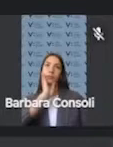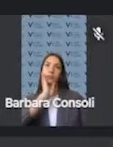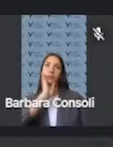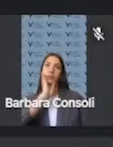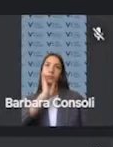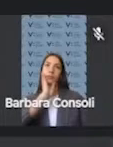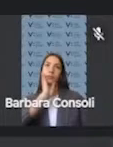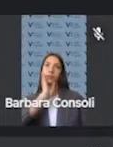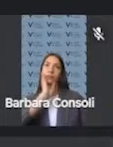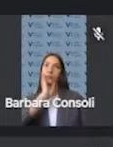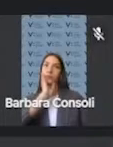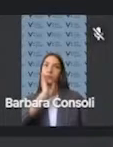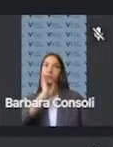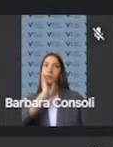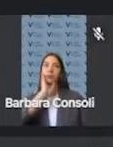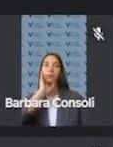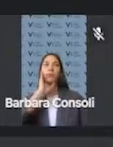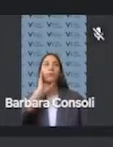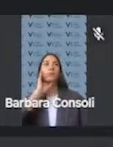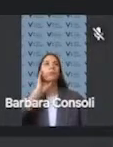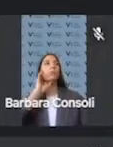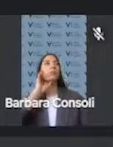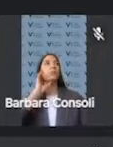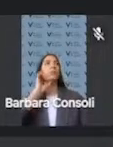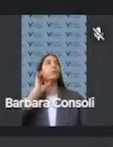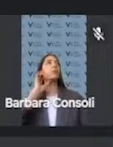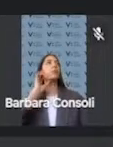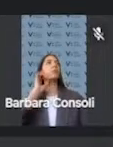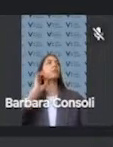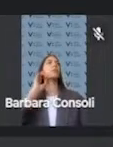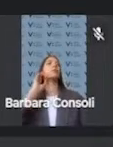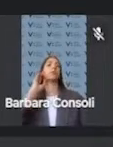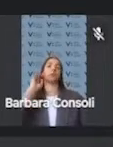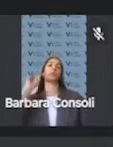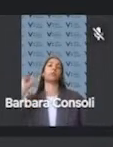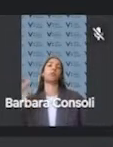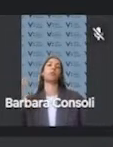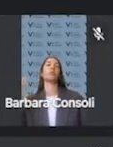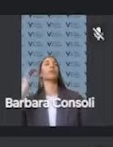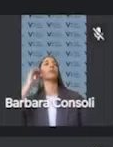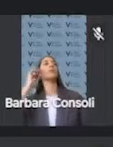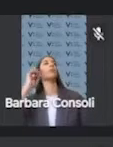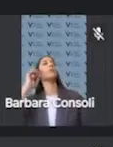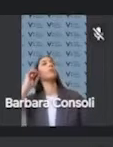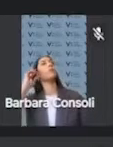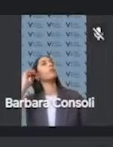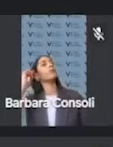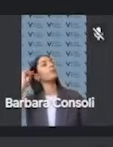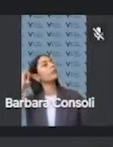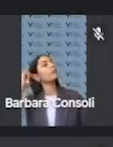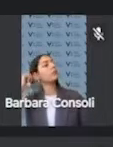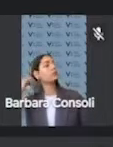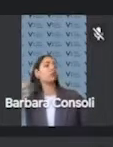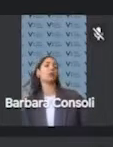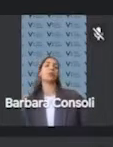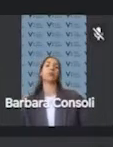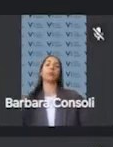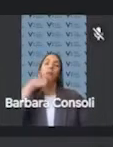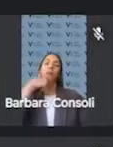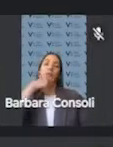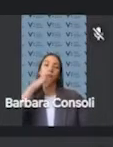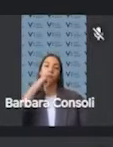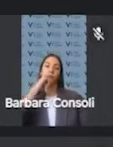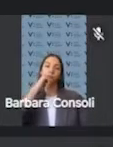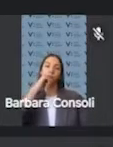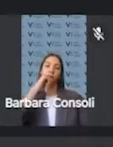che vi porterete sempre per tutta la vita e che avrete sempre fresche nella memoria. Perché se voi imparate senza,